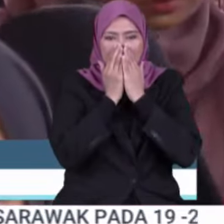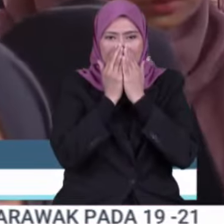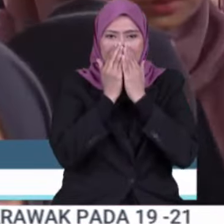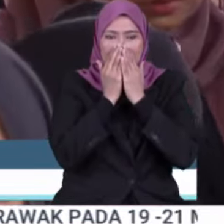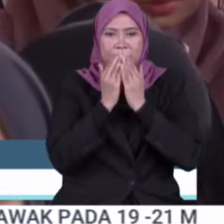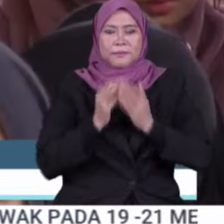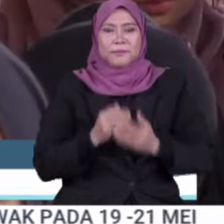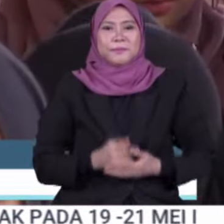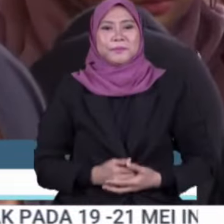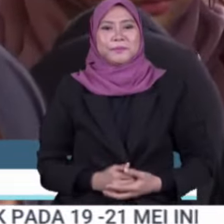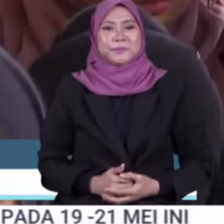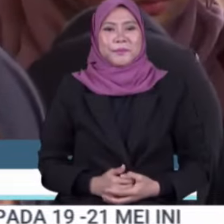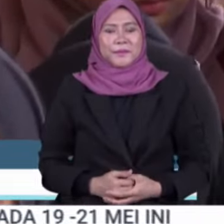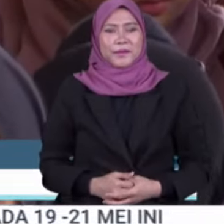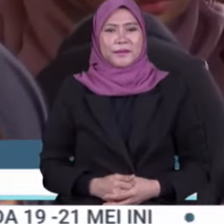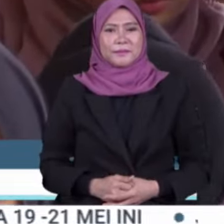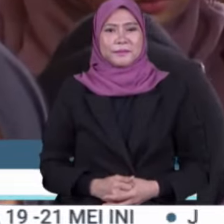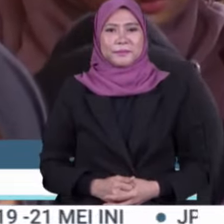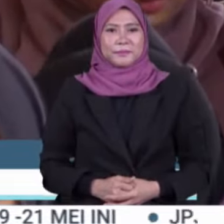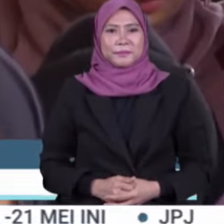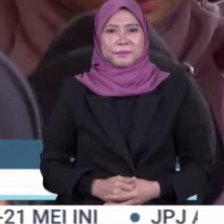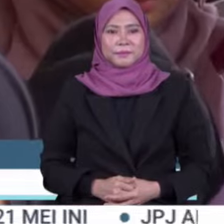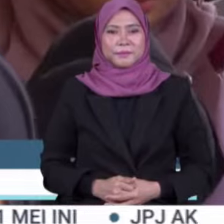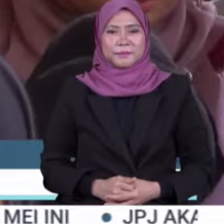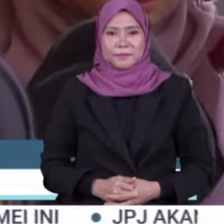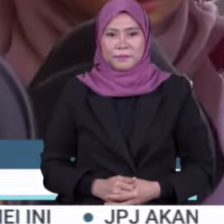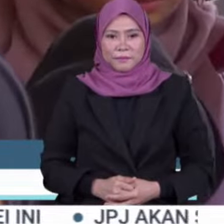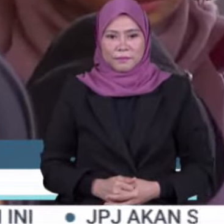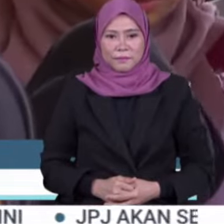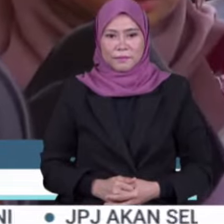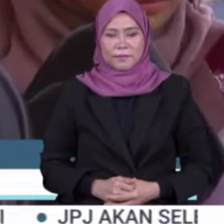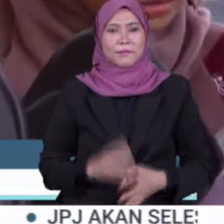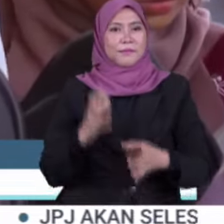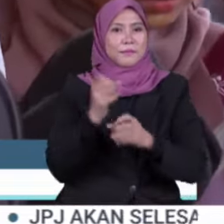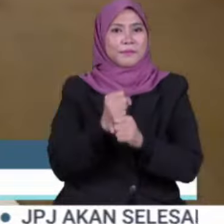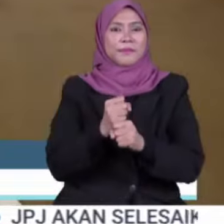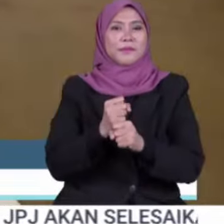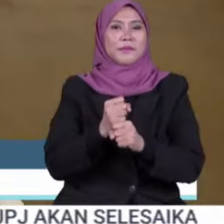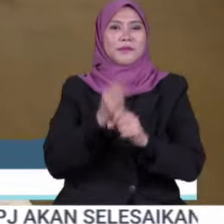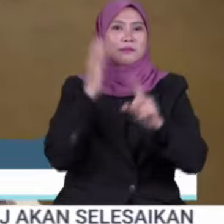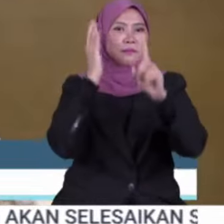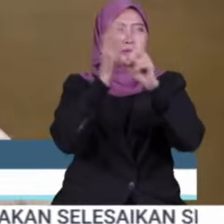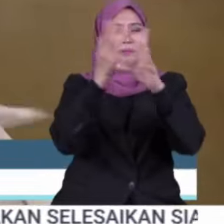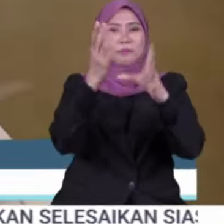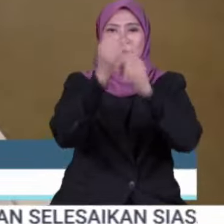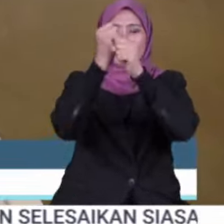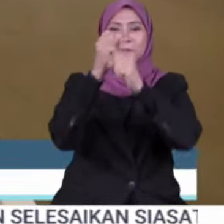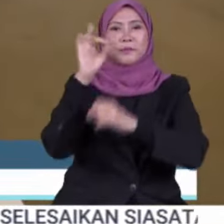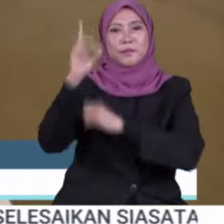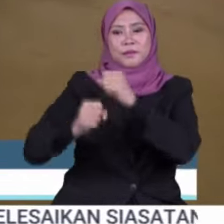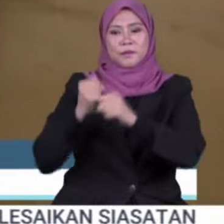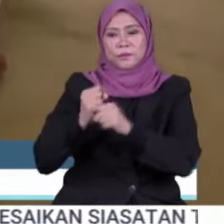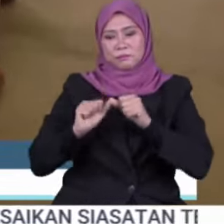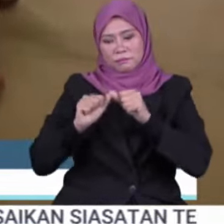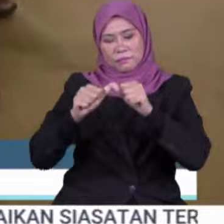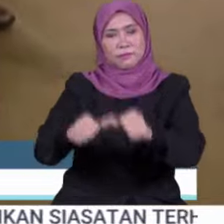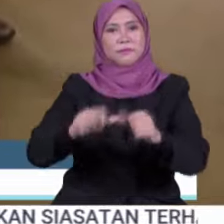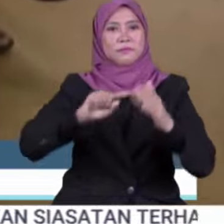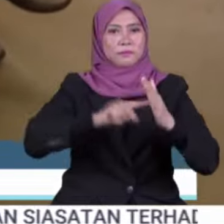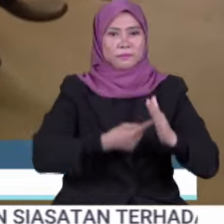apabila subjek geografi dalam SPM mendapat pencapaian terbaik 100% selama 8 tahun berturut-turut